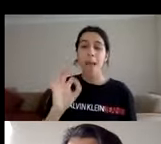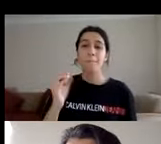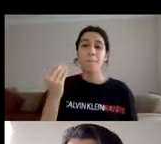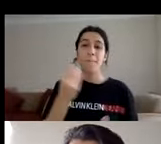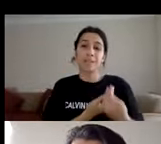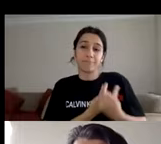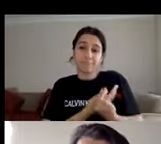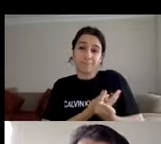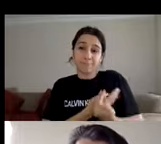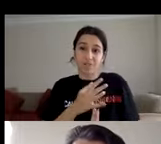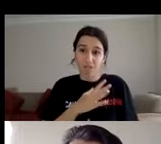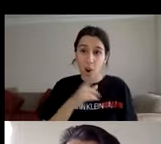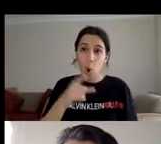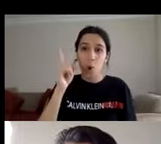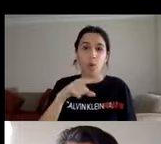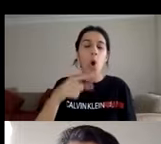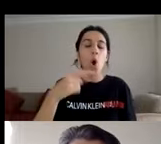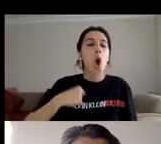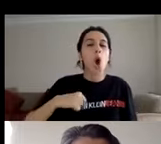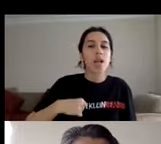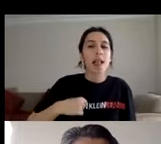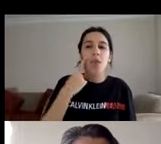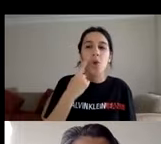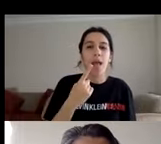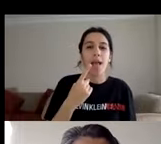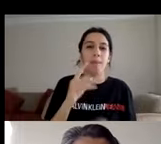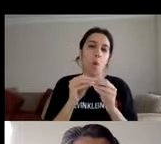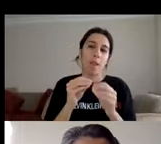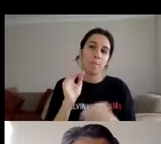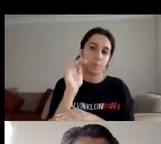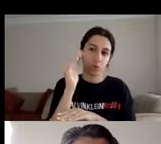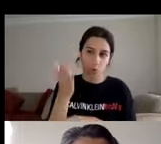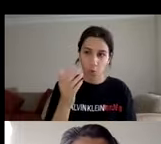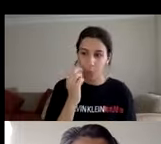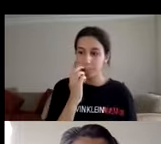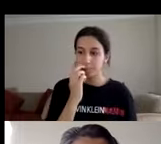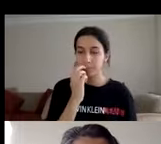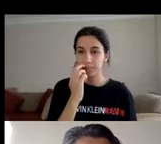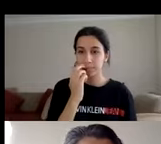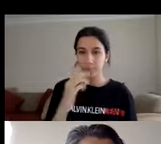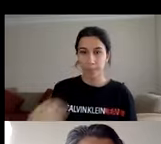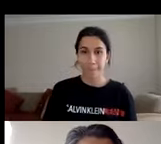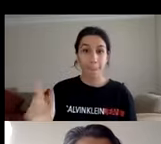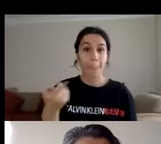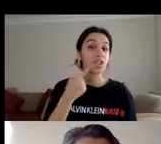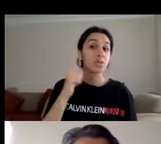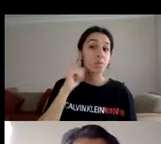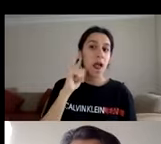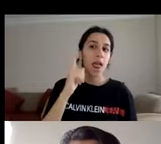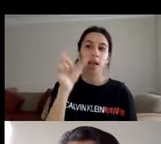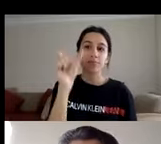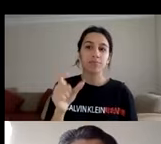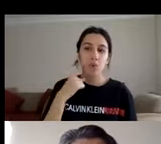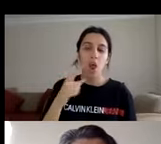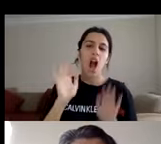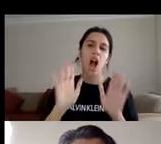tuttuğu için o da o duruma özel bu kısıtları yaşıyor. Keza işte işitme engelli bir birey kalıcı